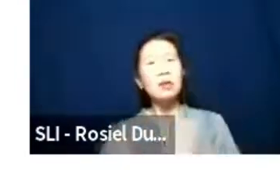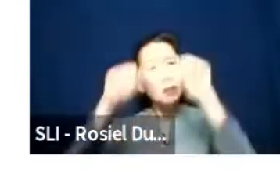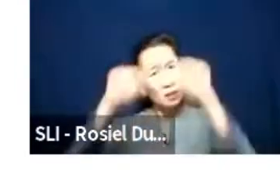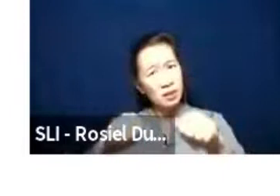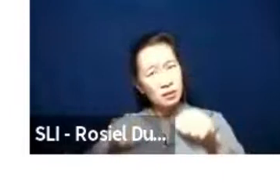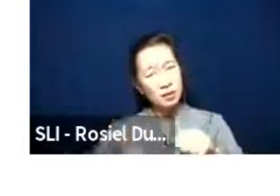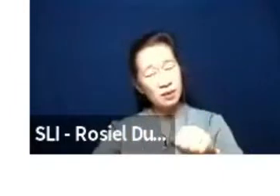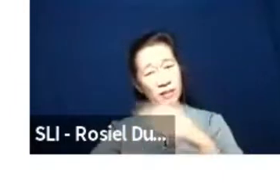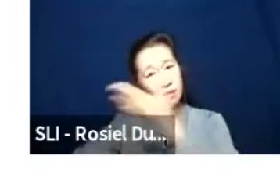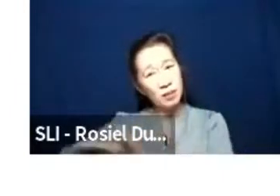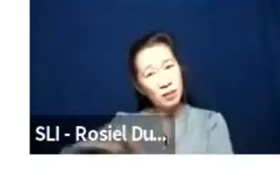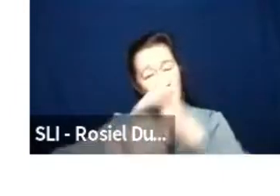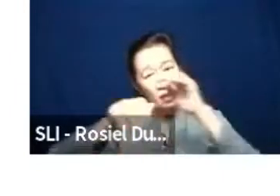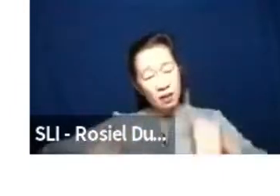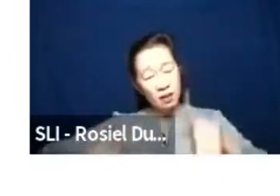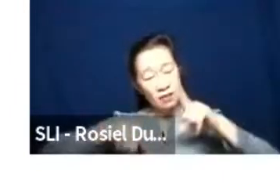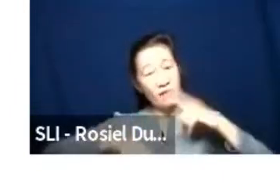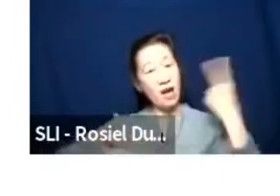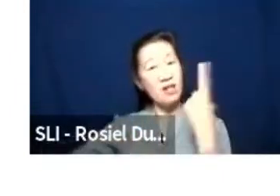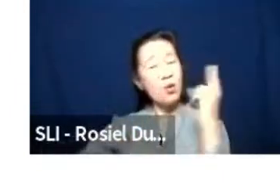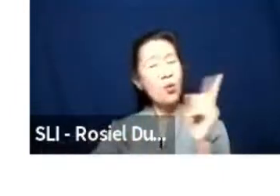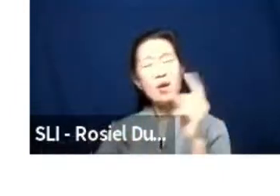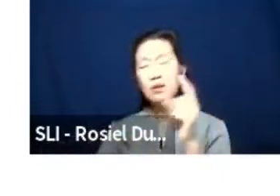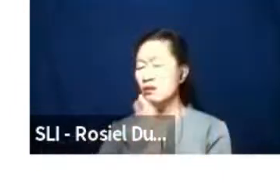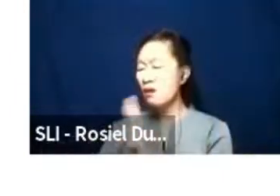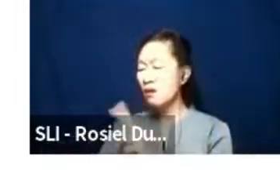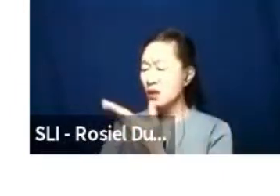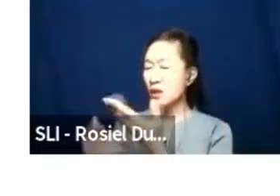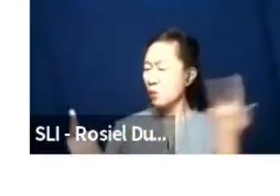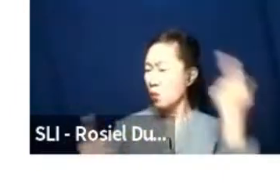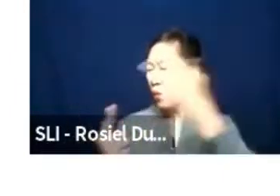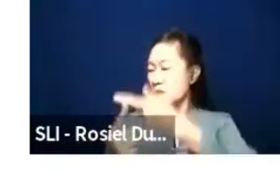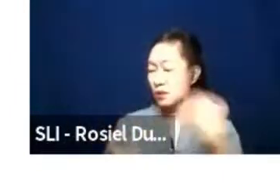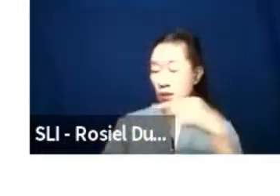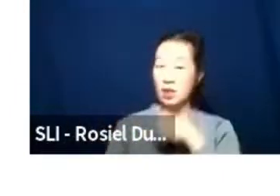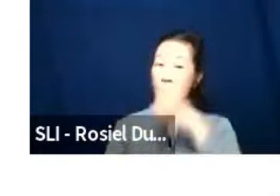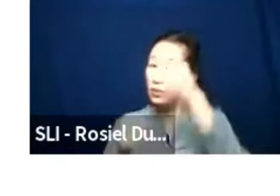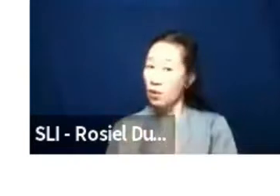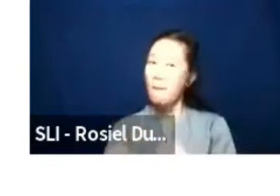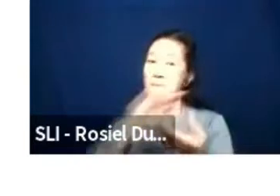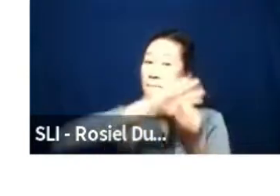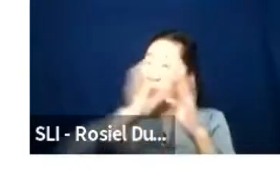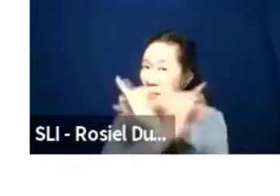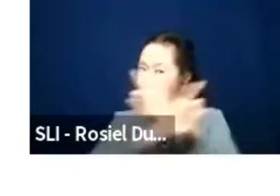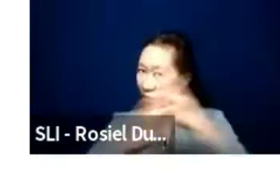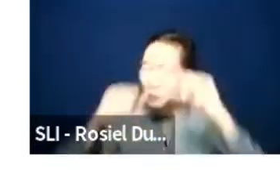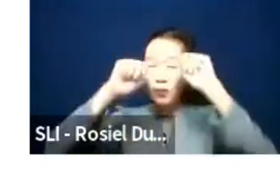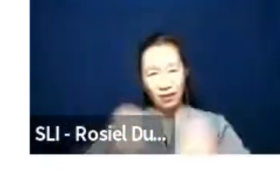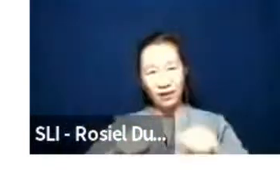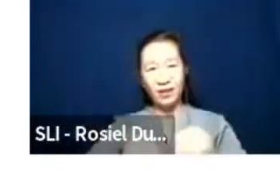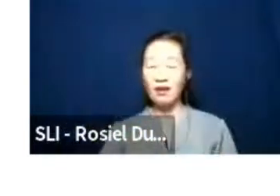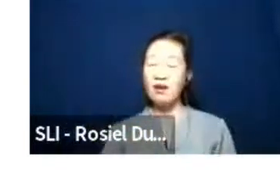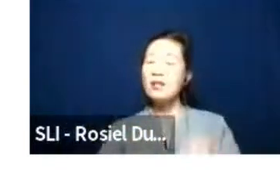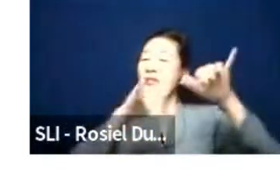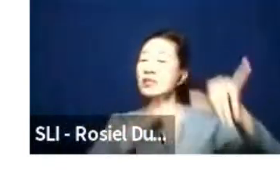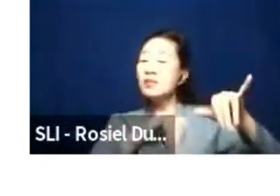niyang mabuhay mag-isa? Ano-ano yung mga goals natin para maging independent siya? Maaring titira siya